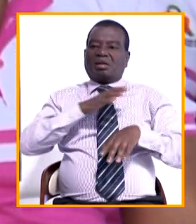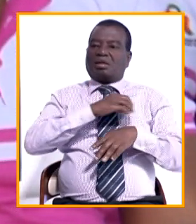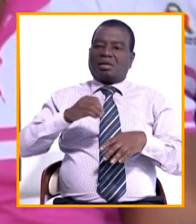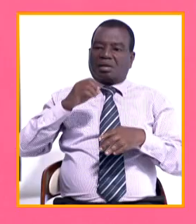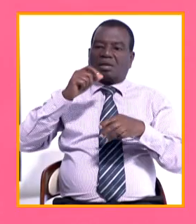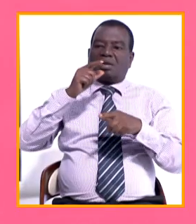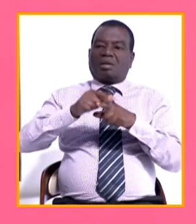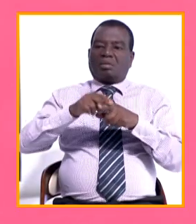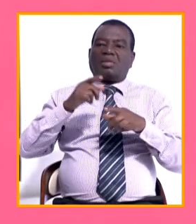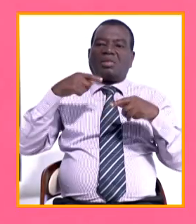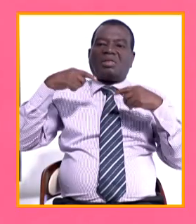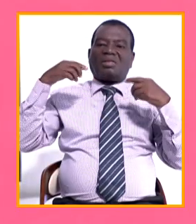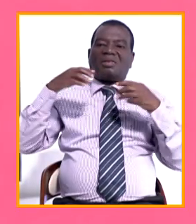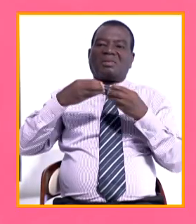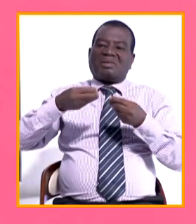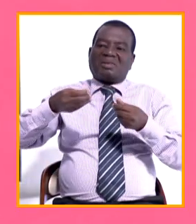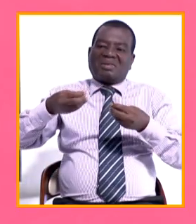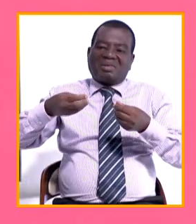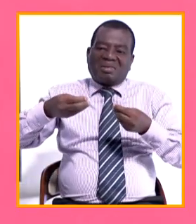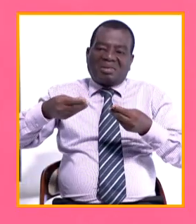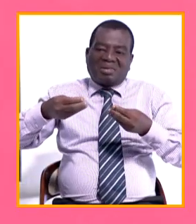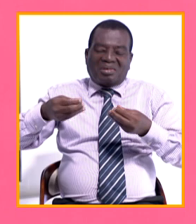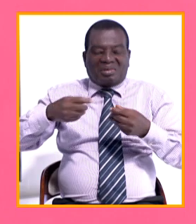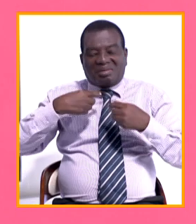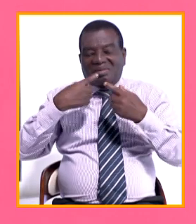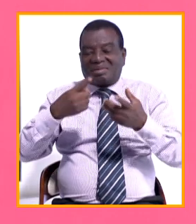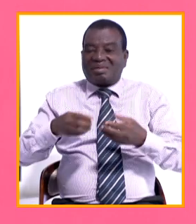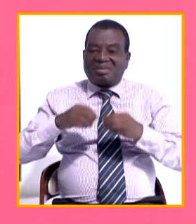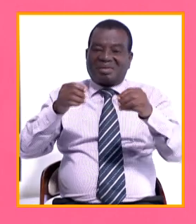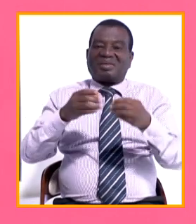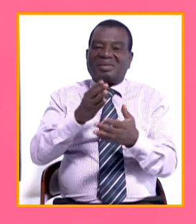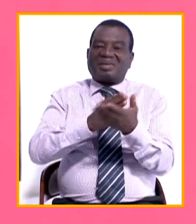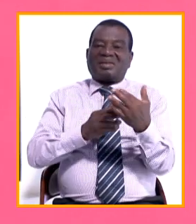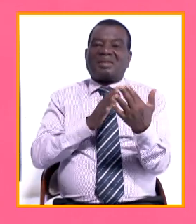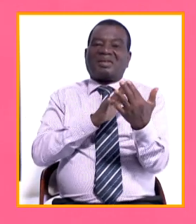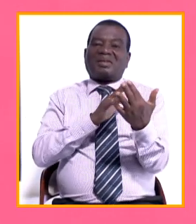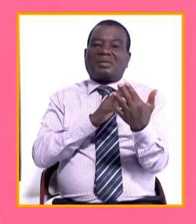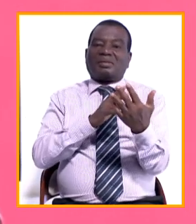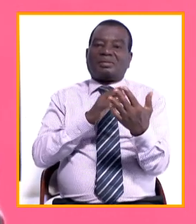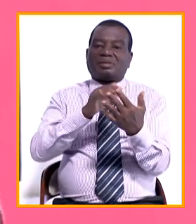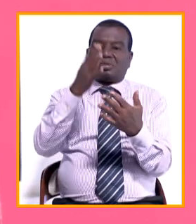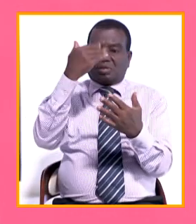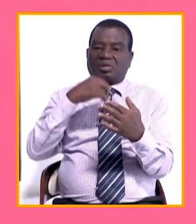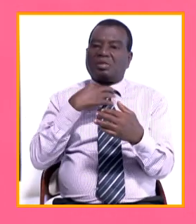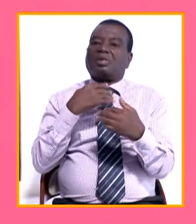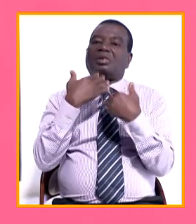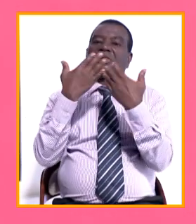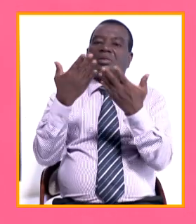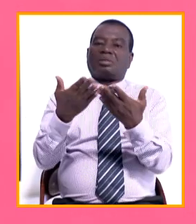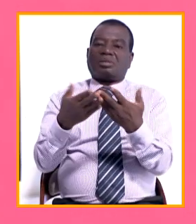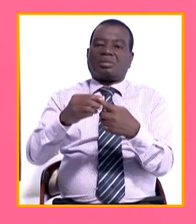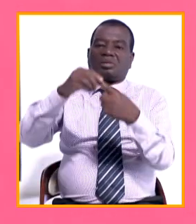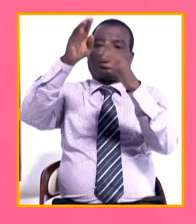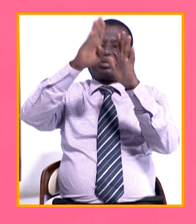vous adressent et qui vous calment et qui vous donnent quelques espoirs. C'est pour ça que je voulais les remercier tout